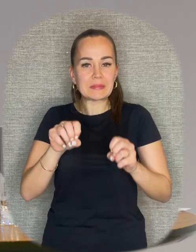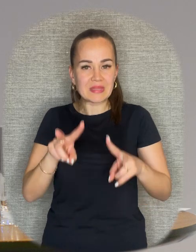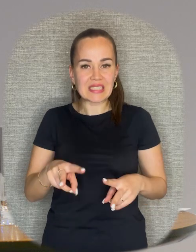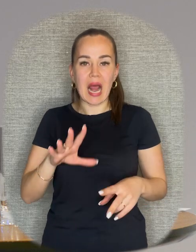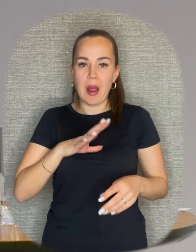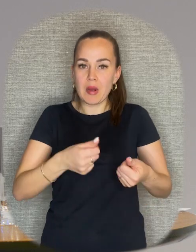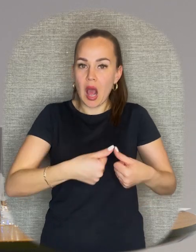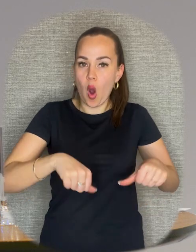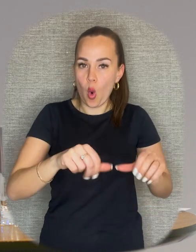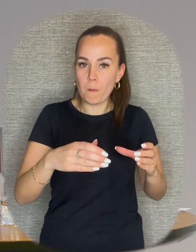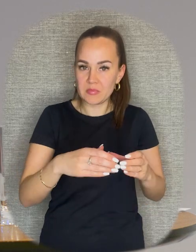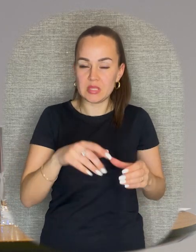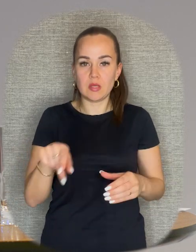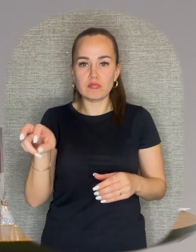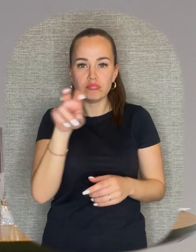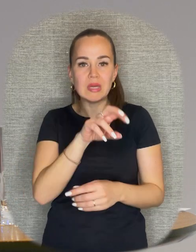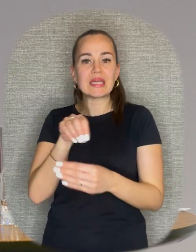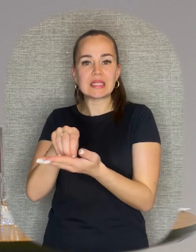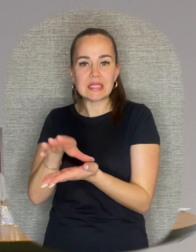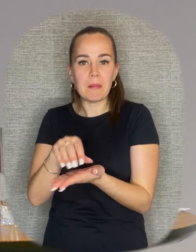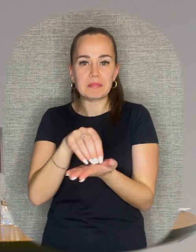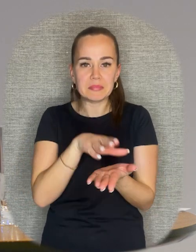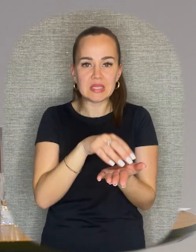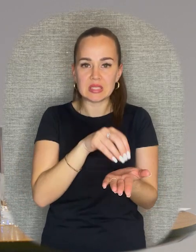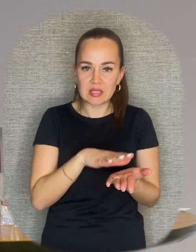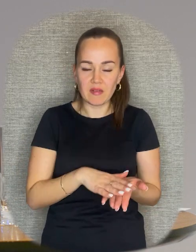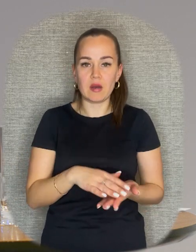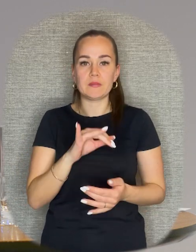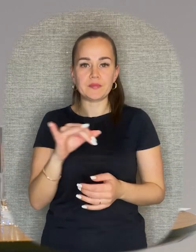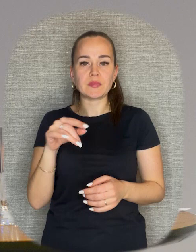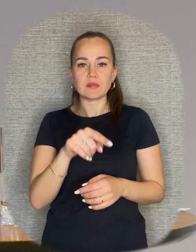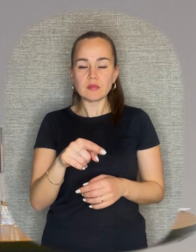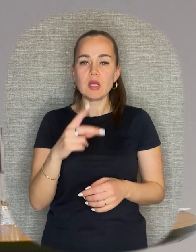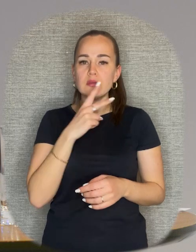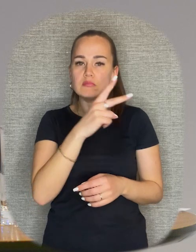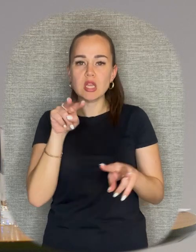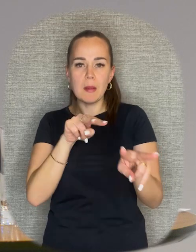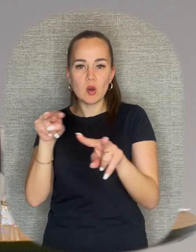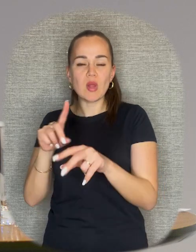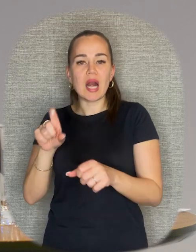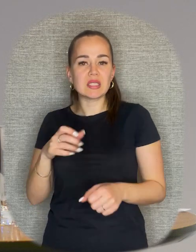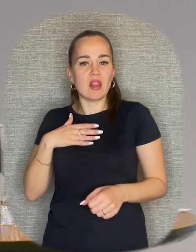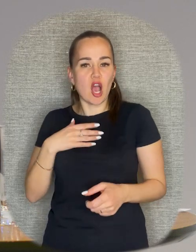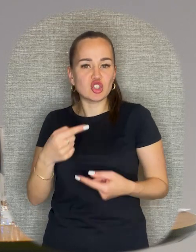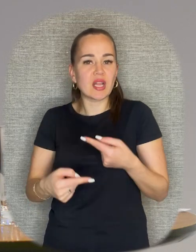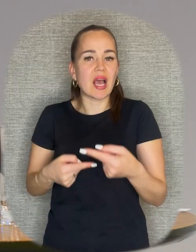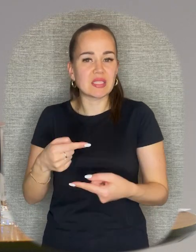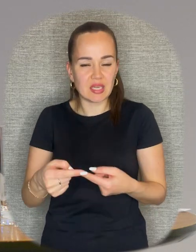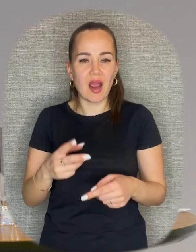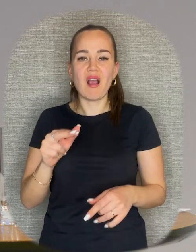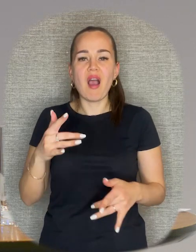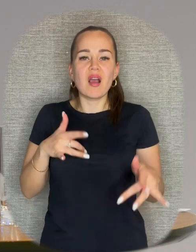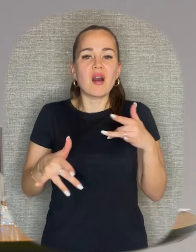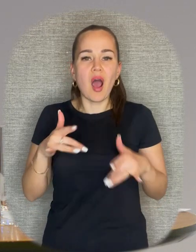Работая в специально созданных для этого комиссиях вот постоянное соприкосновение с наследием это болезненное